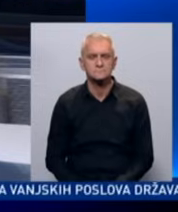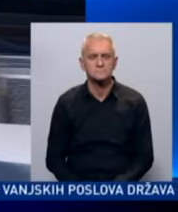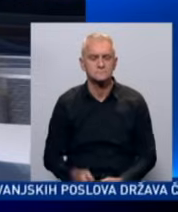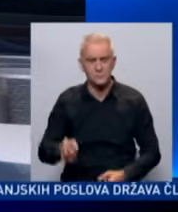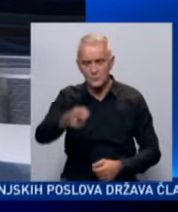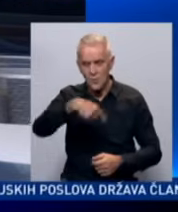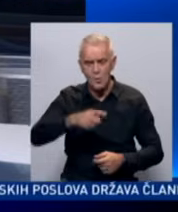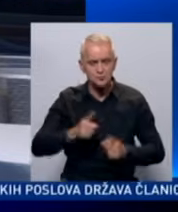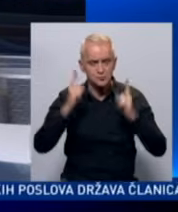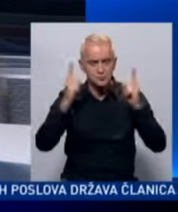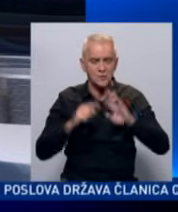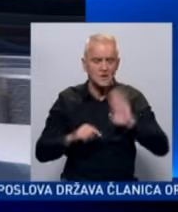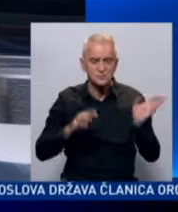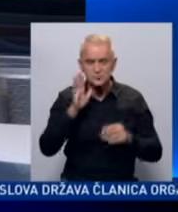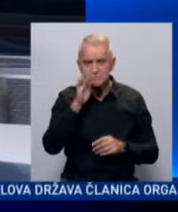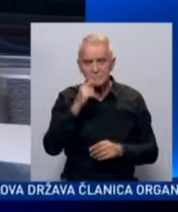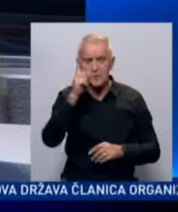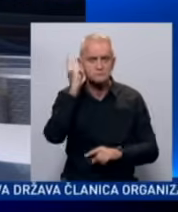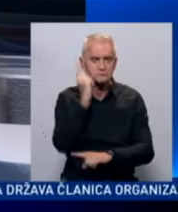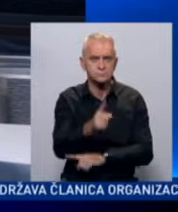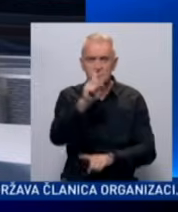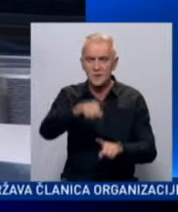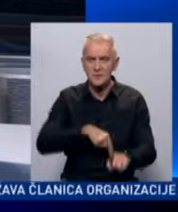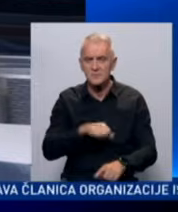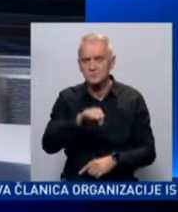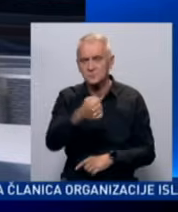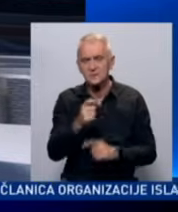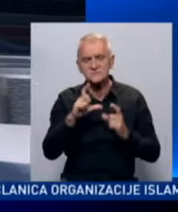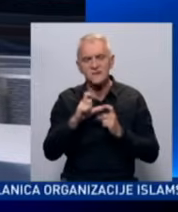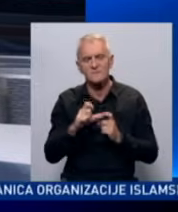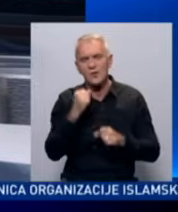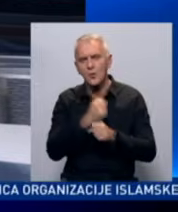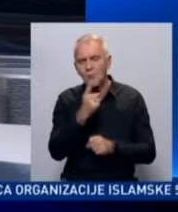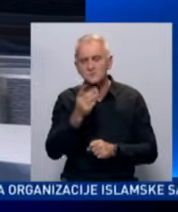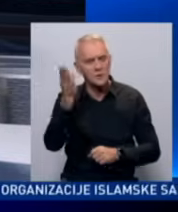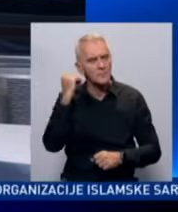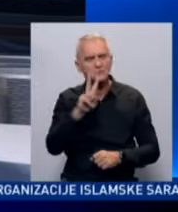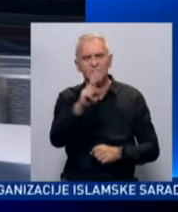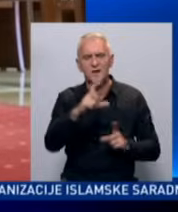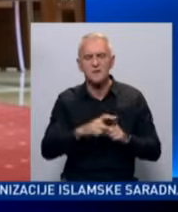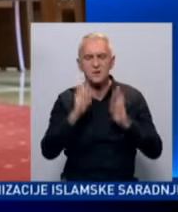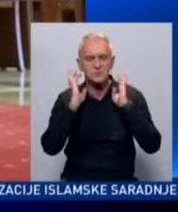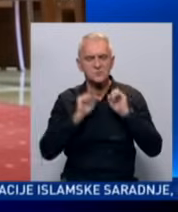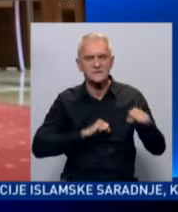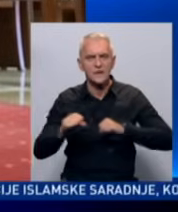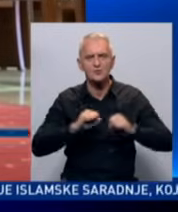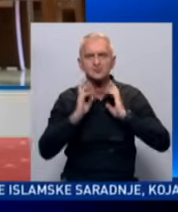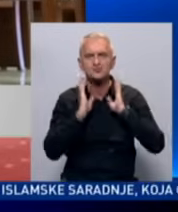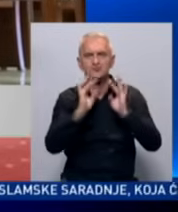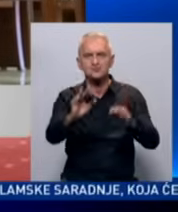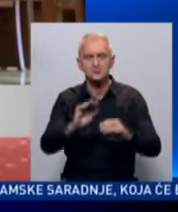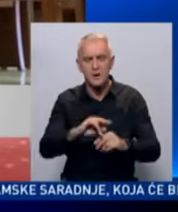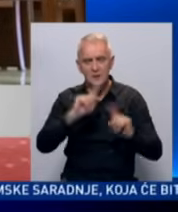Okružni sud u Istočnom Sarajevu odredio jednomjesečni pritvor Slavenu Gojkoviću, bivšem vršiocu dužnosti direktora šuma Republike Srpske,